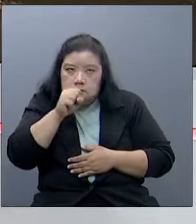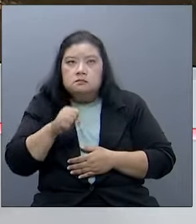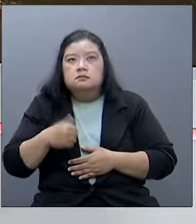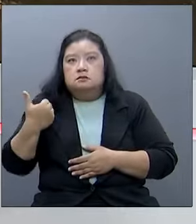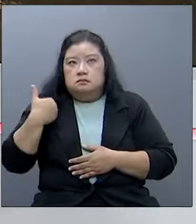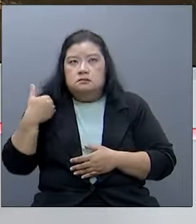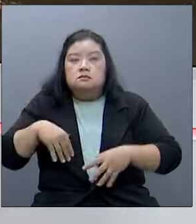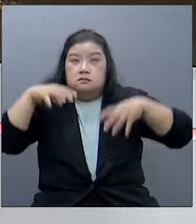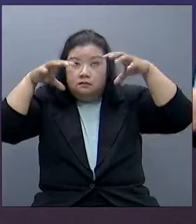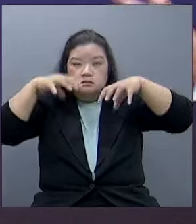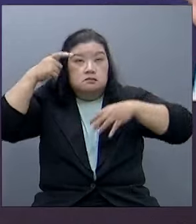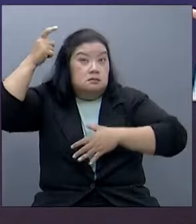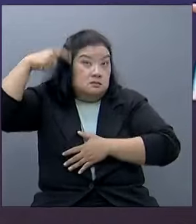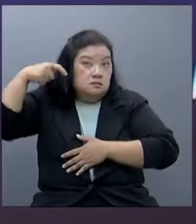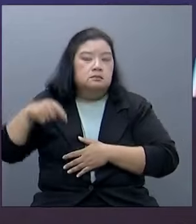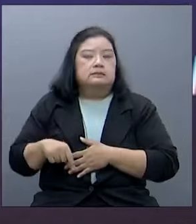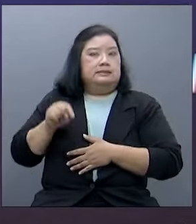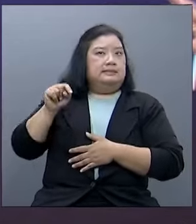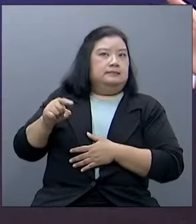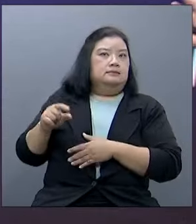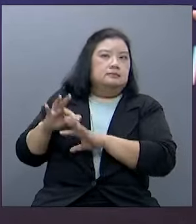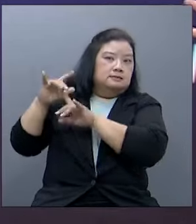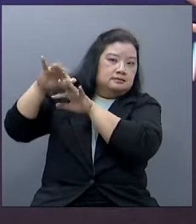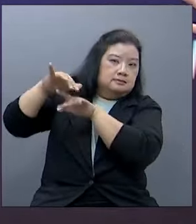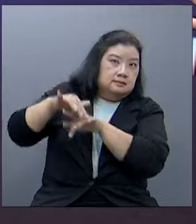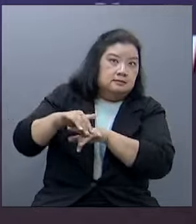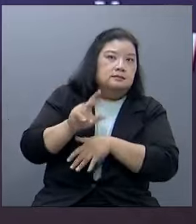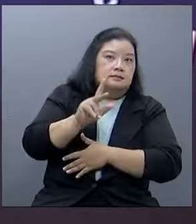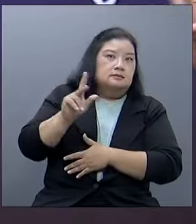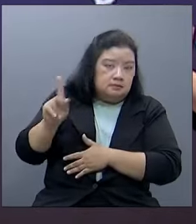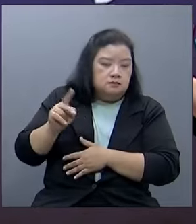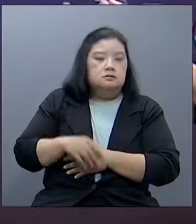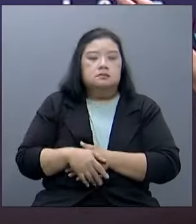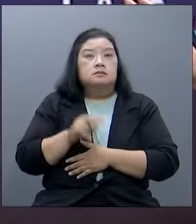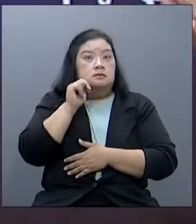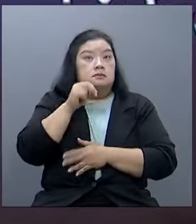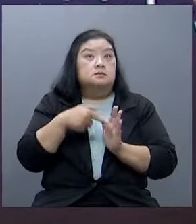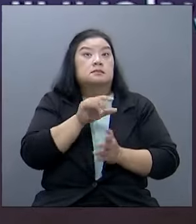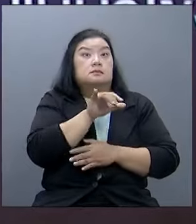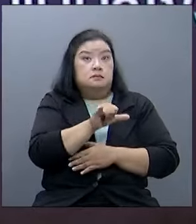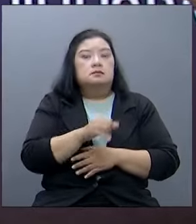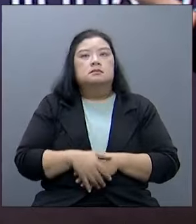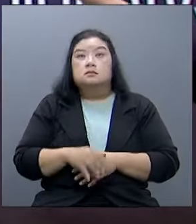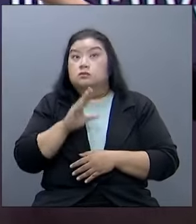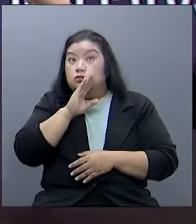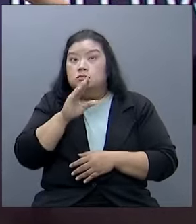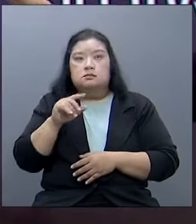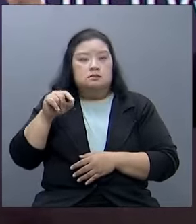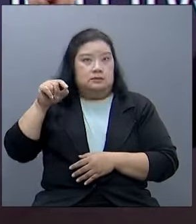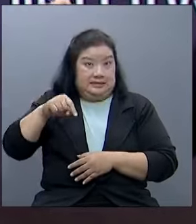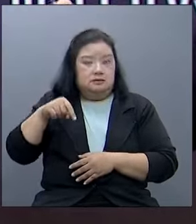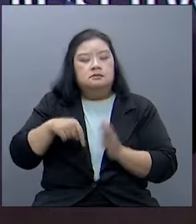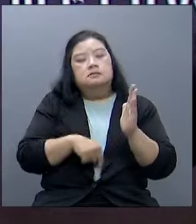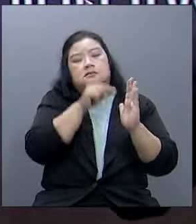อยู่ในฝั่งเมียนมาที่เป็นต้นน้ำที่สำคัญทั้งแ่น้ำกกและแน้ำสายเอาเฉพาะฝั่งกกก่อนน่าจะมีอยู่ที่ราว